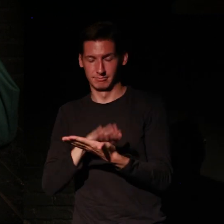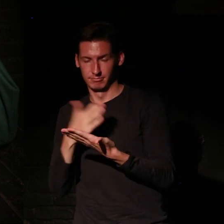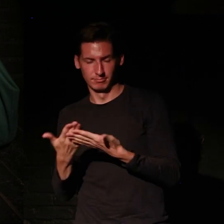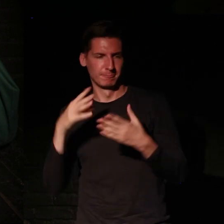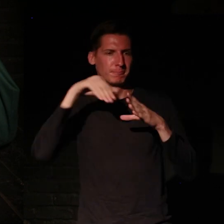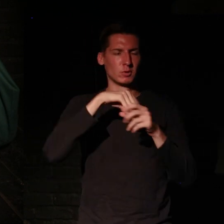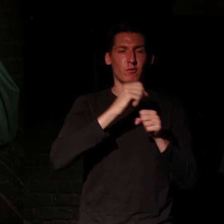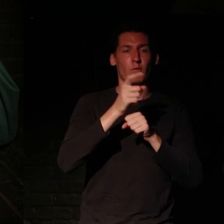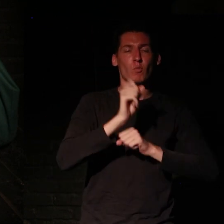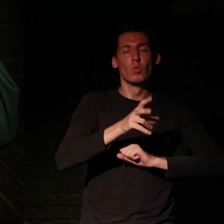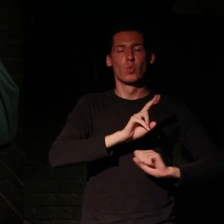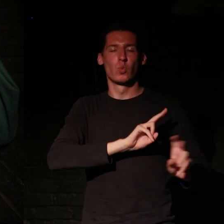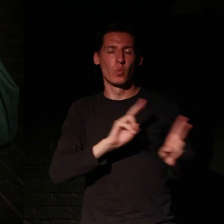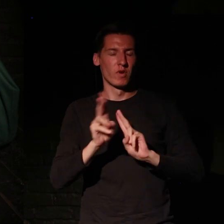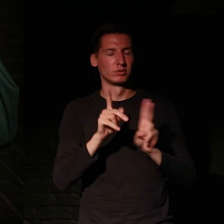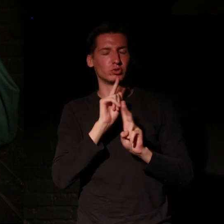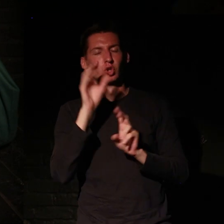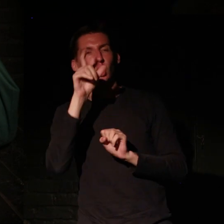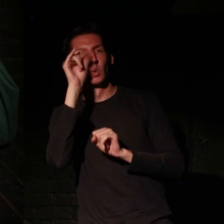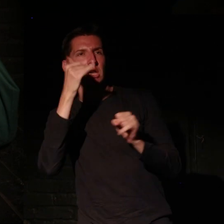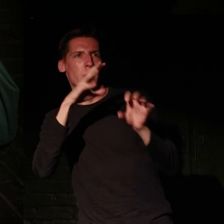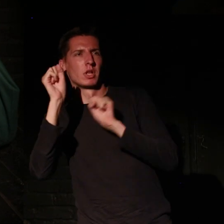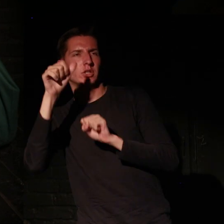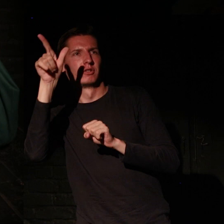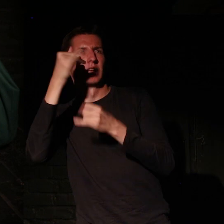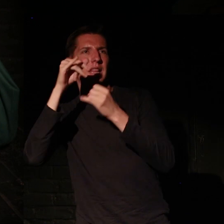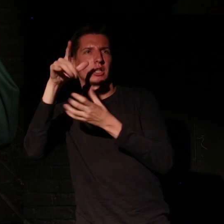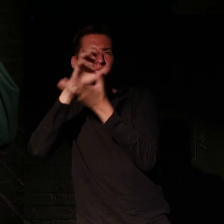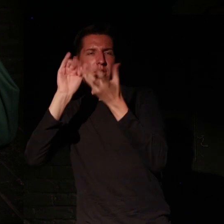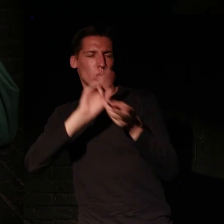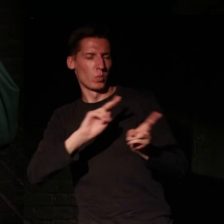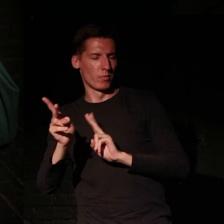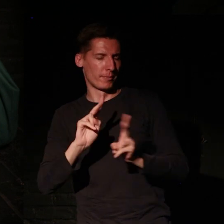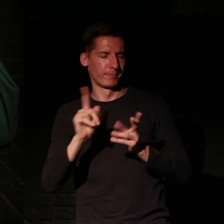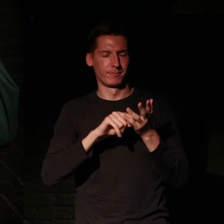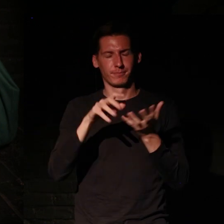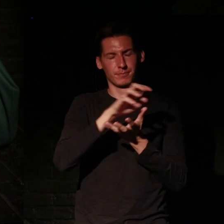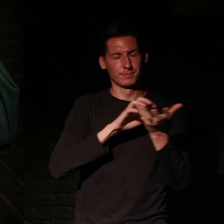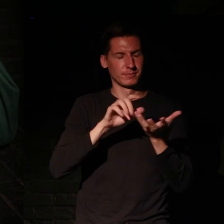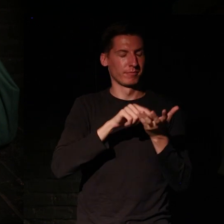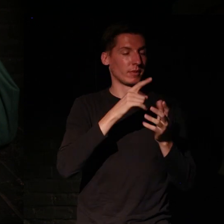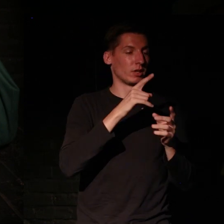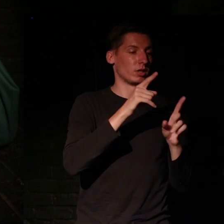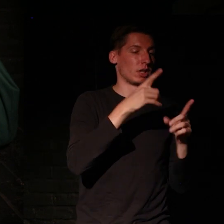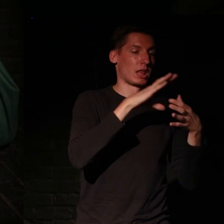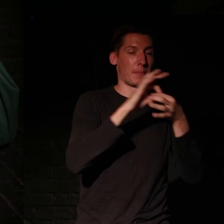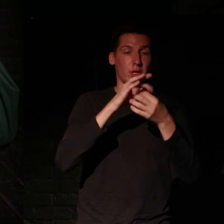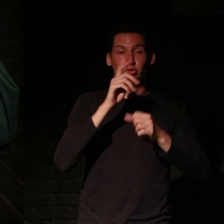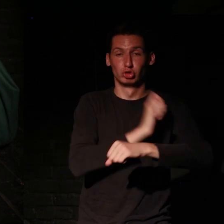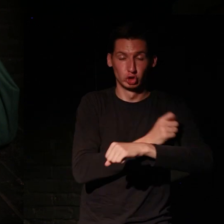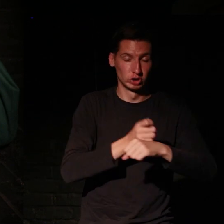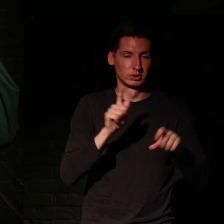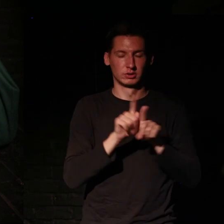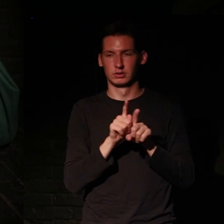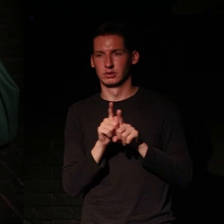czy tłumaczenia światowe, tak? Wiadomo, ale tak, światowość z chrześcijaństwem nie